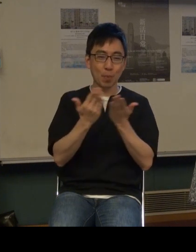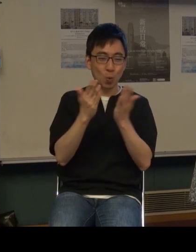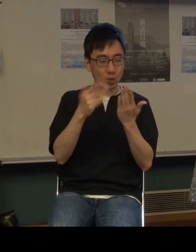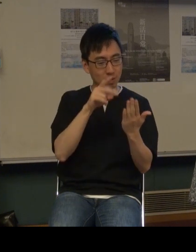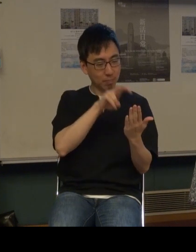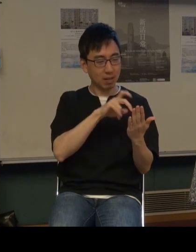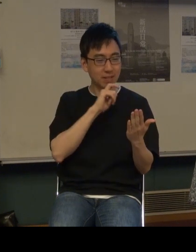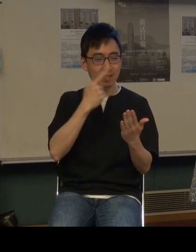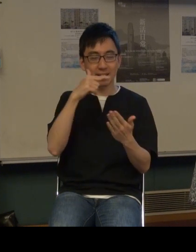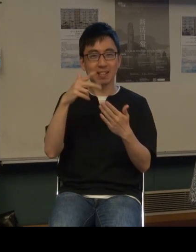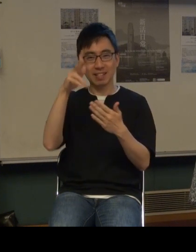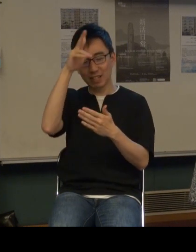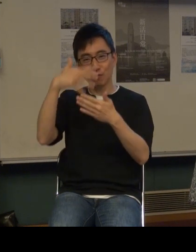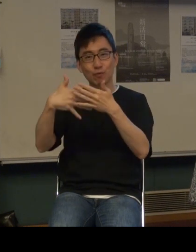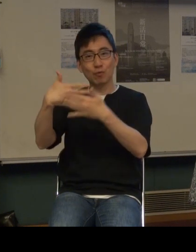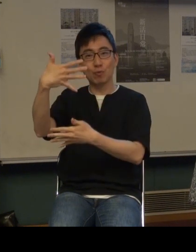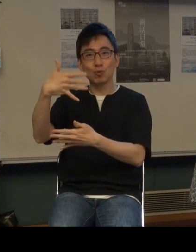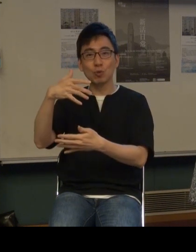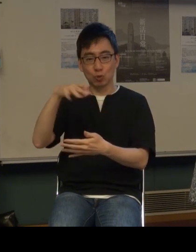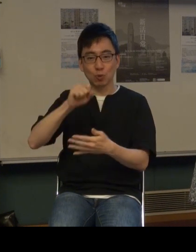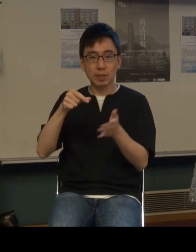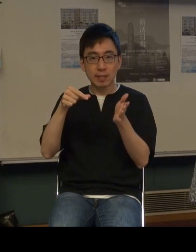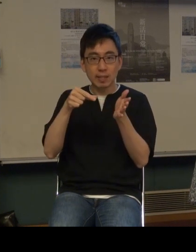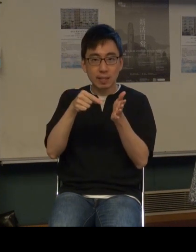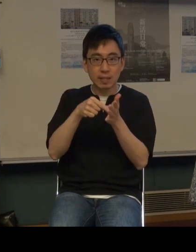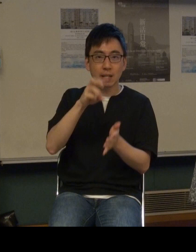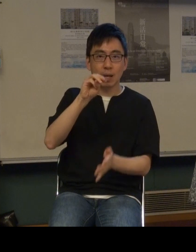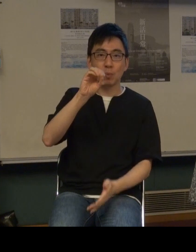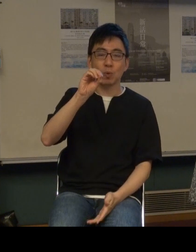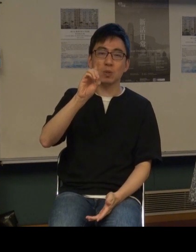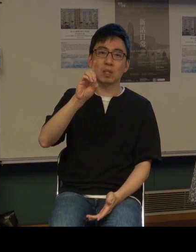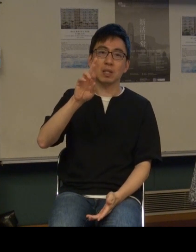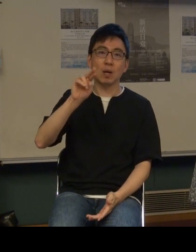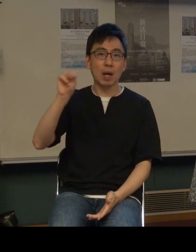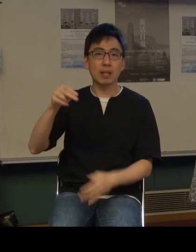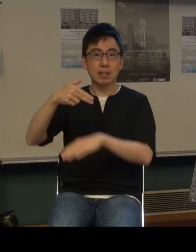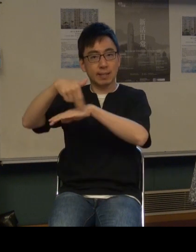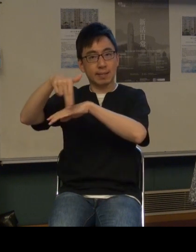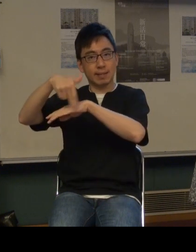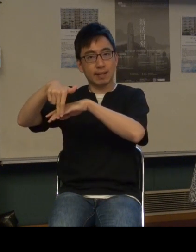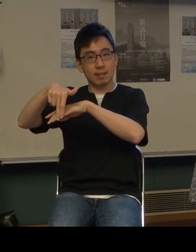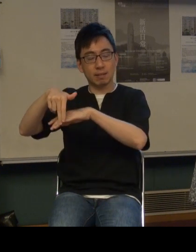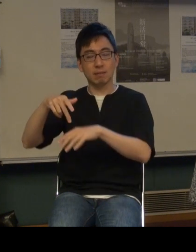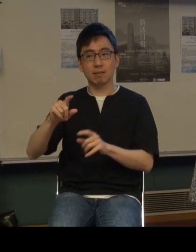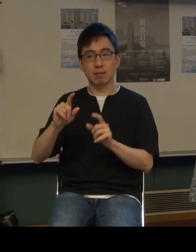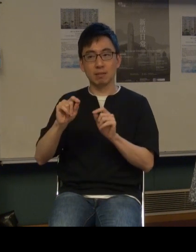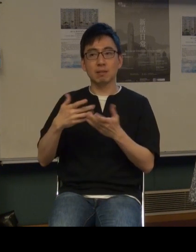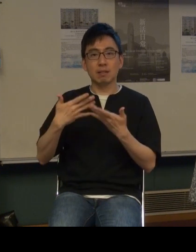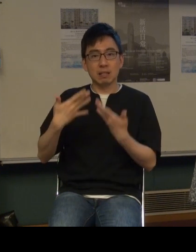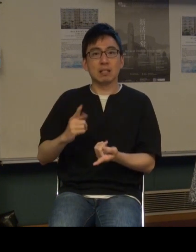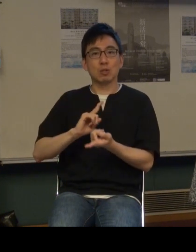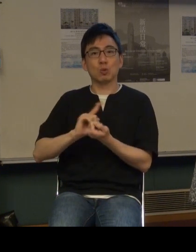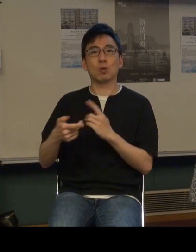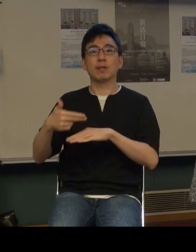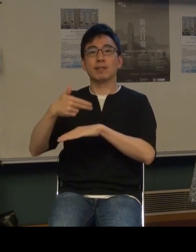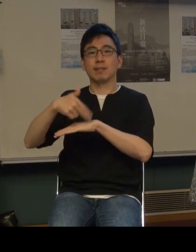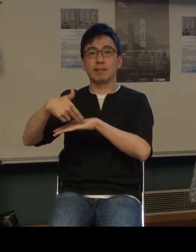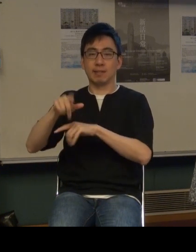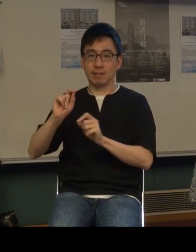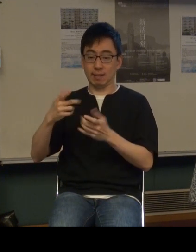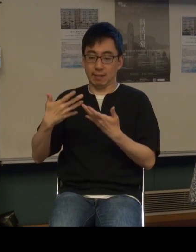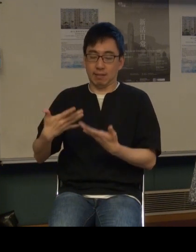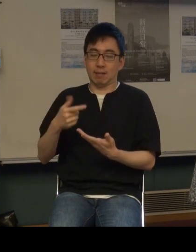的政府的建築物的時候，它都會用了 modern design 這個 term， 就是說政府現在是用這個摩登的設計的，